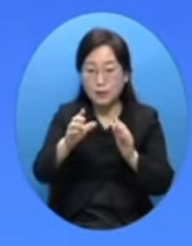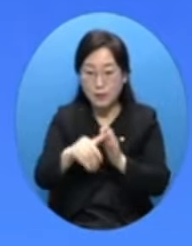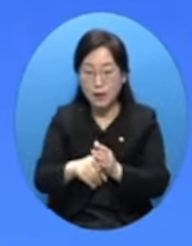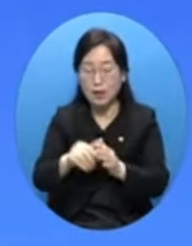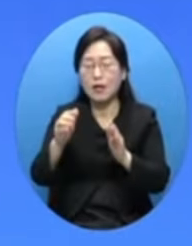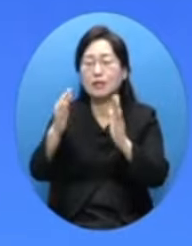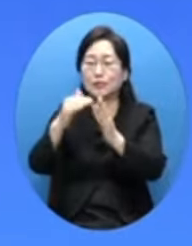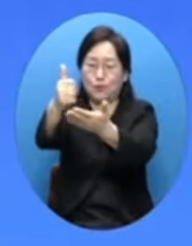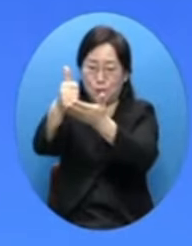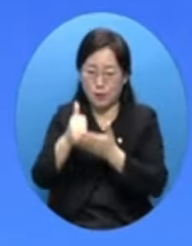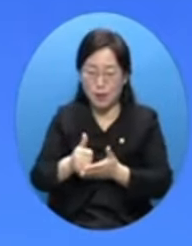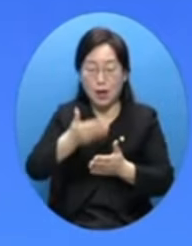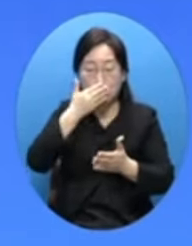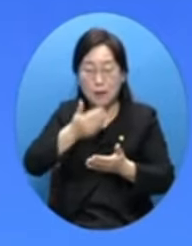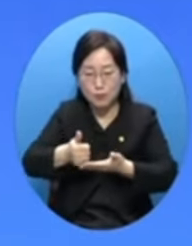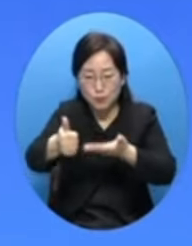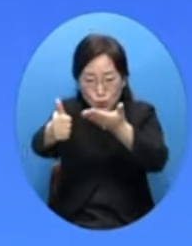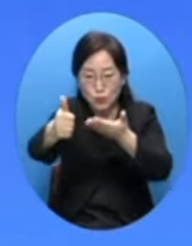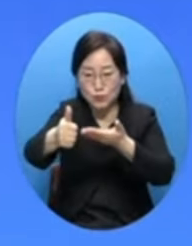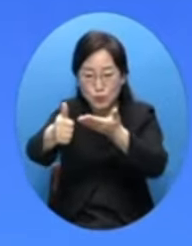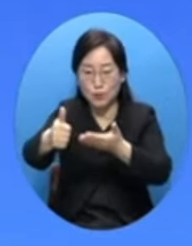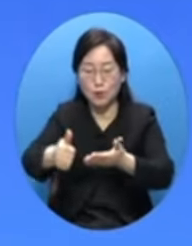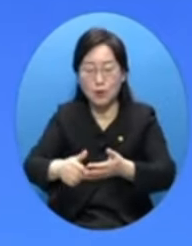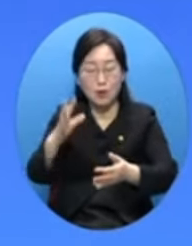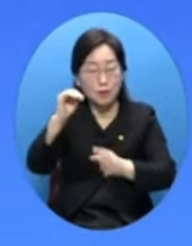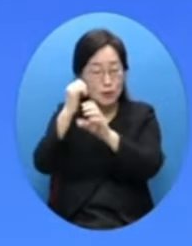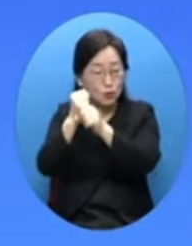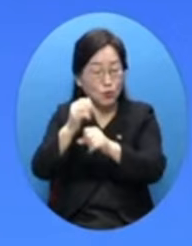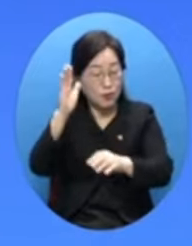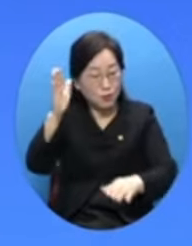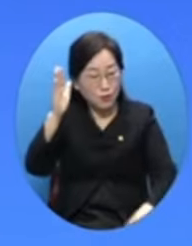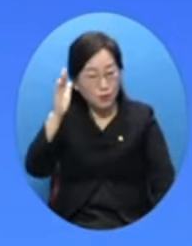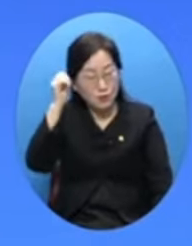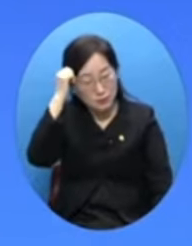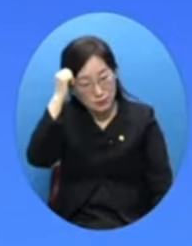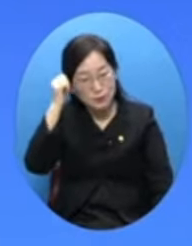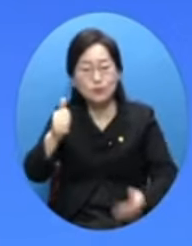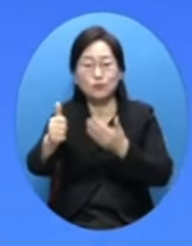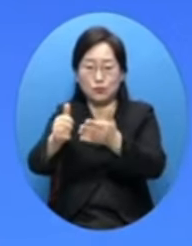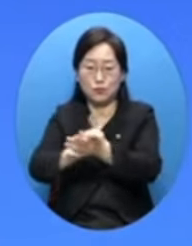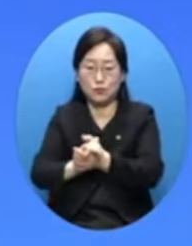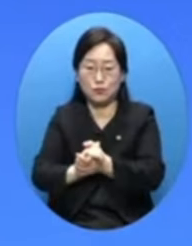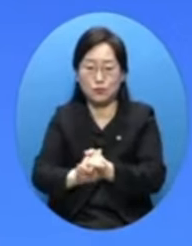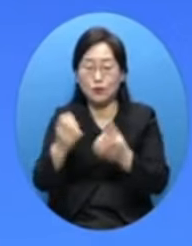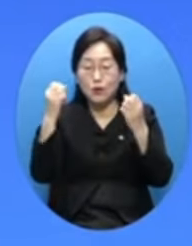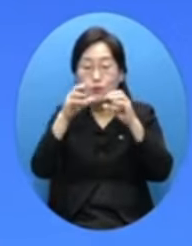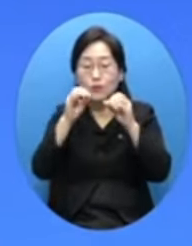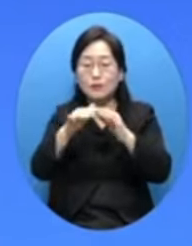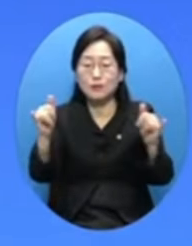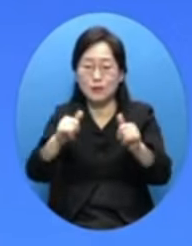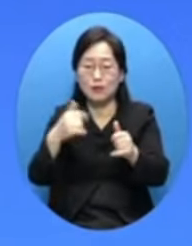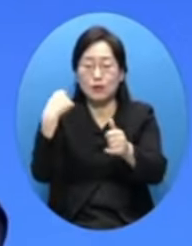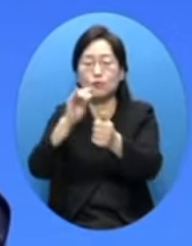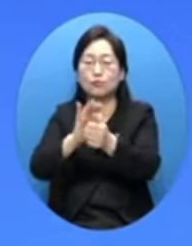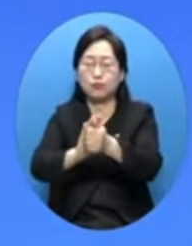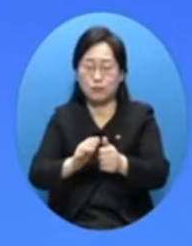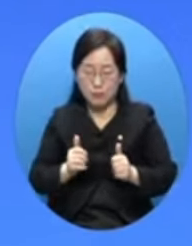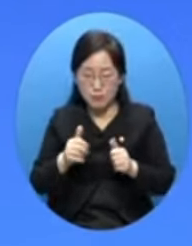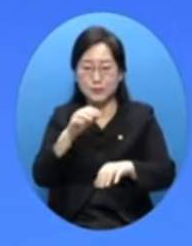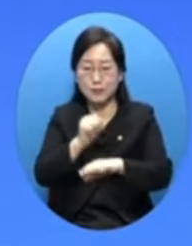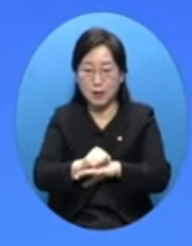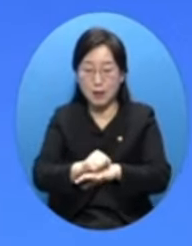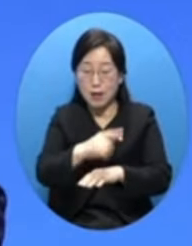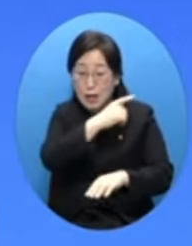모셔서 식사대 바라면서 며칠간 지니에게 해 드리고 그래서 성기사님 후원하는 일에 열심을 다했습니다 본인들은